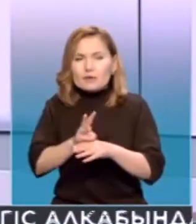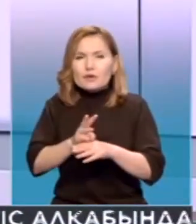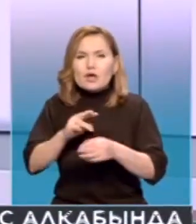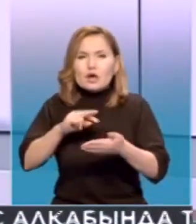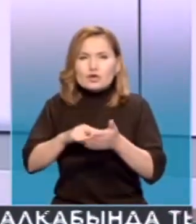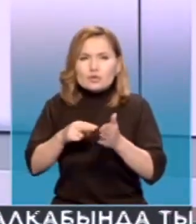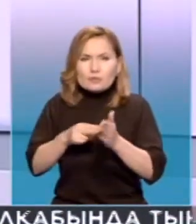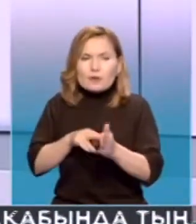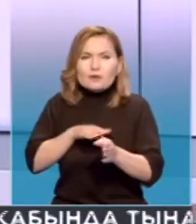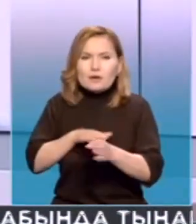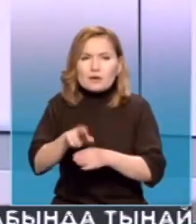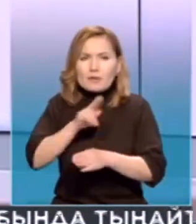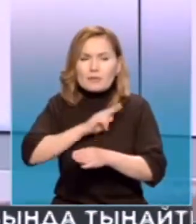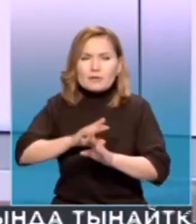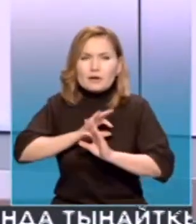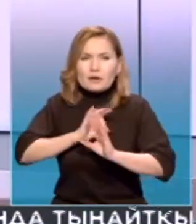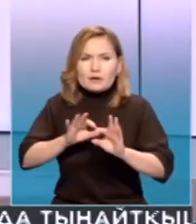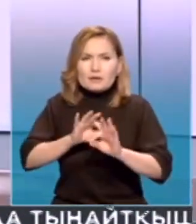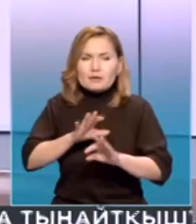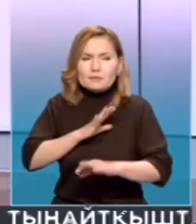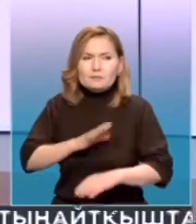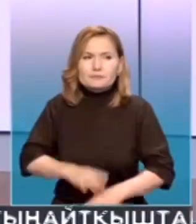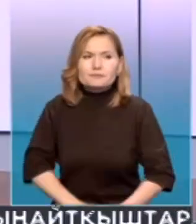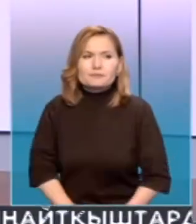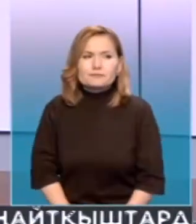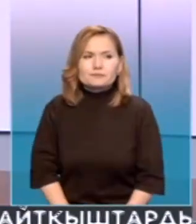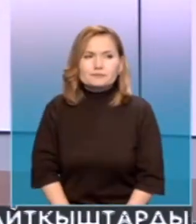жүйелі жұмыстарды қолға алғандарын айтады.